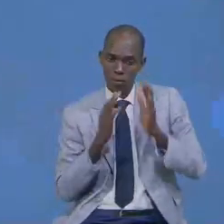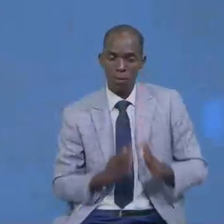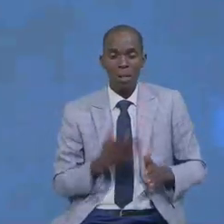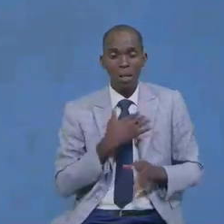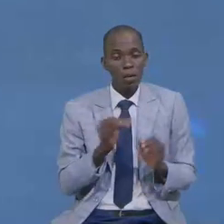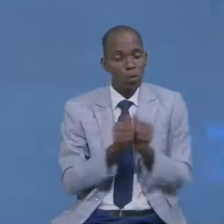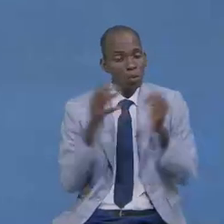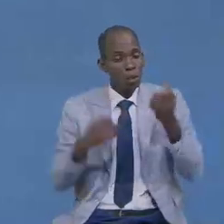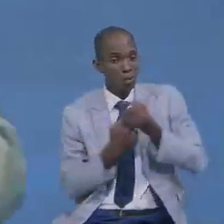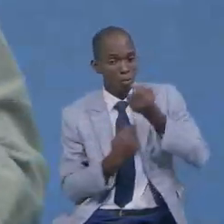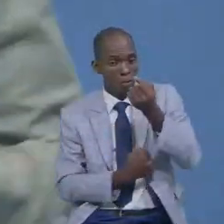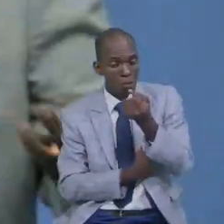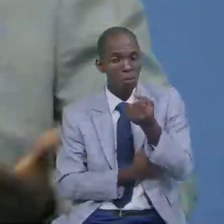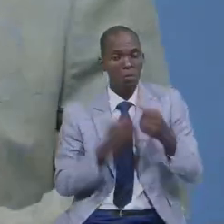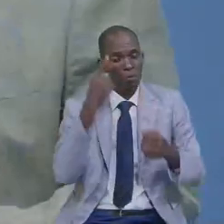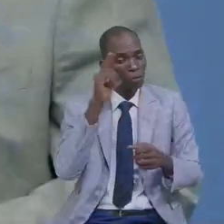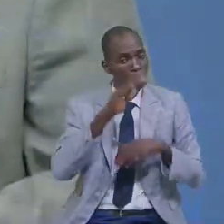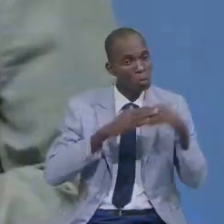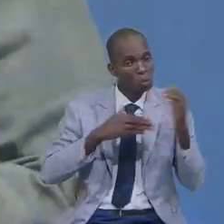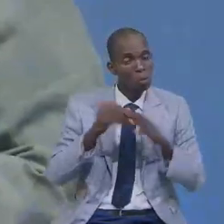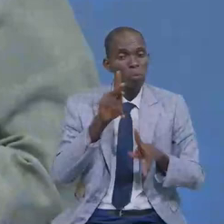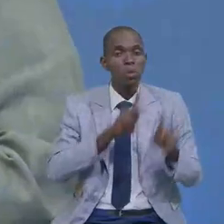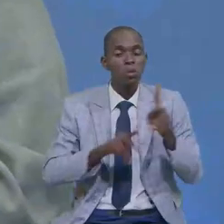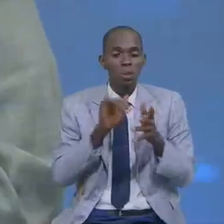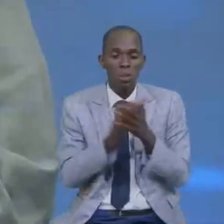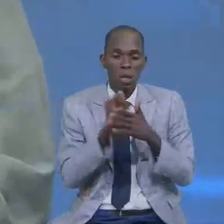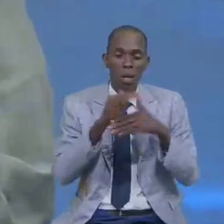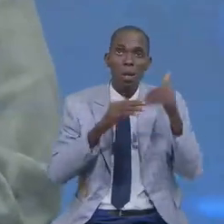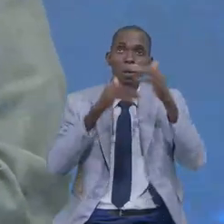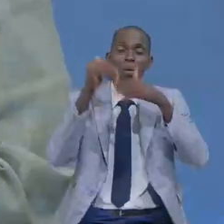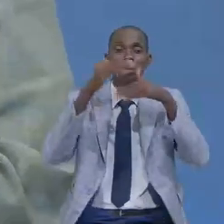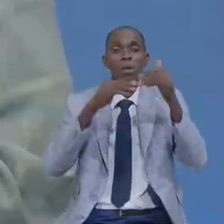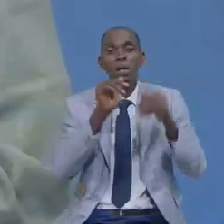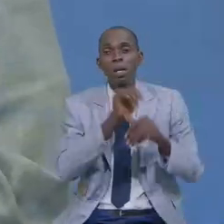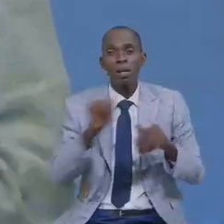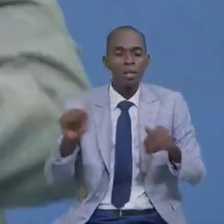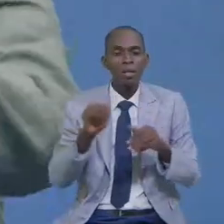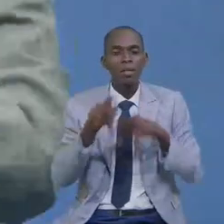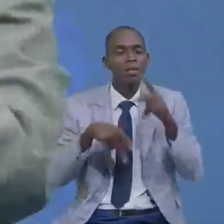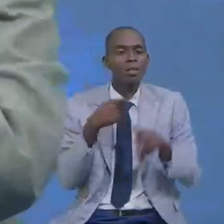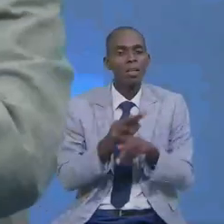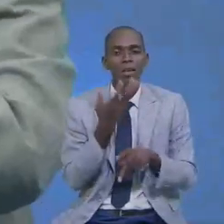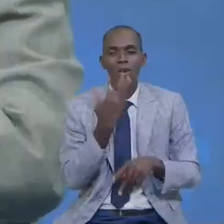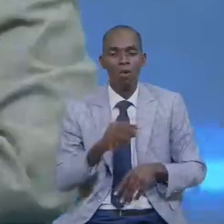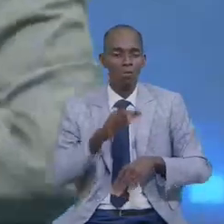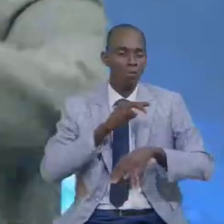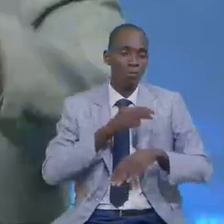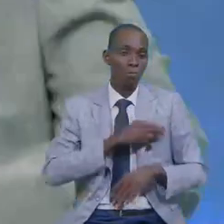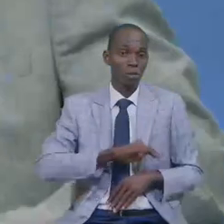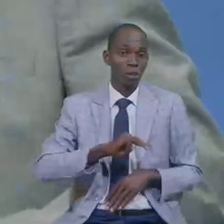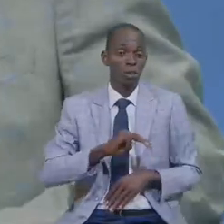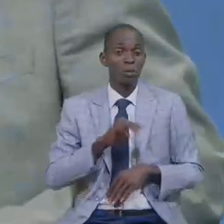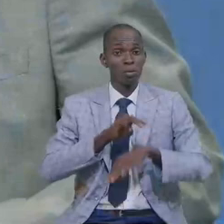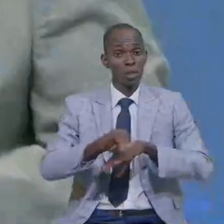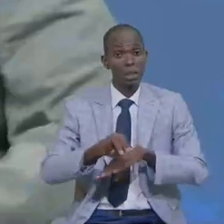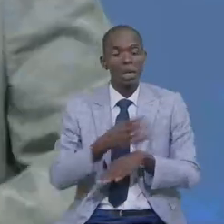construction. Il y a des gens qui essaient de bâtir un type de ministère. Et ils veulent faire ceci ou